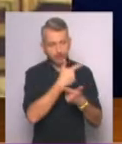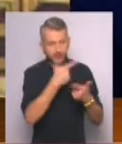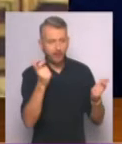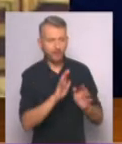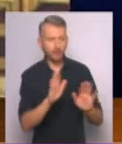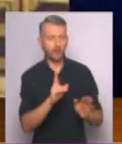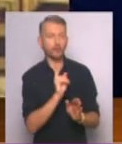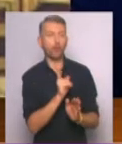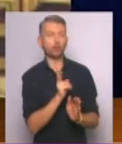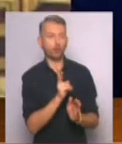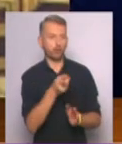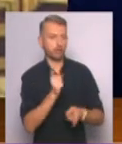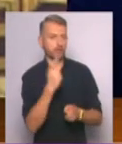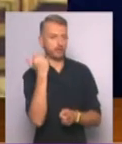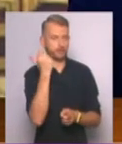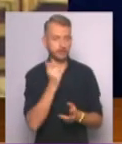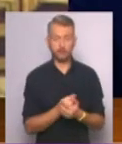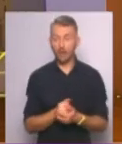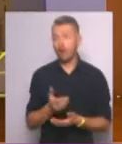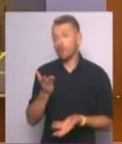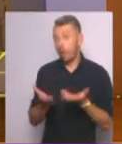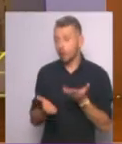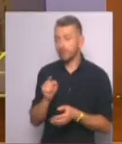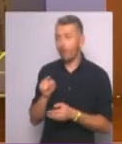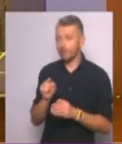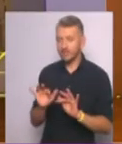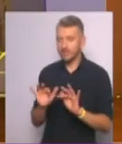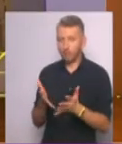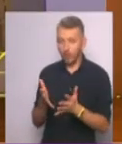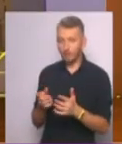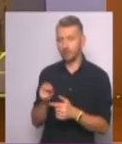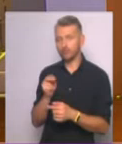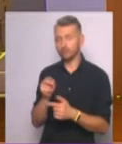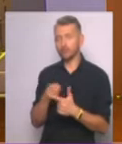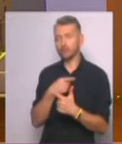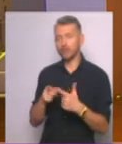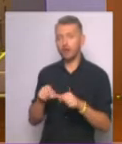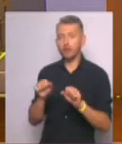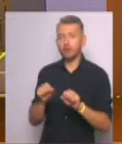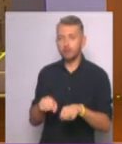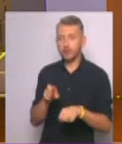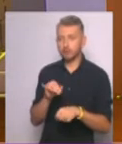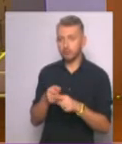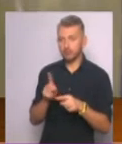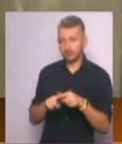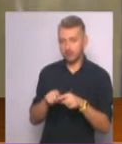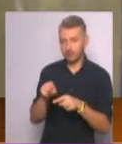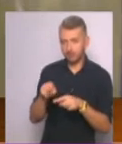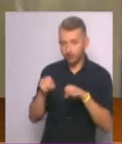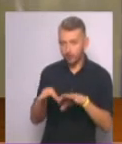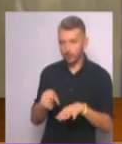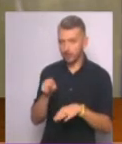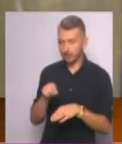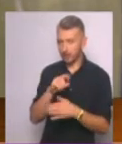хто стоїть за претендентами. Можливо, але ось конкретно в цій ситуації, так, чи могла би, міг би це проєкт рішення вирішити повністю це